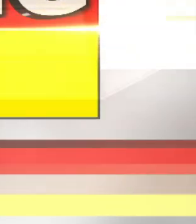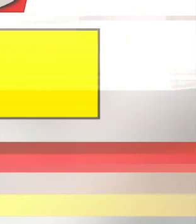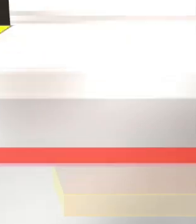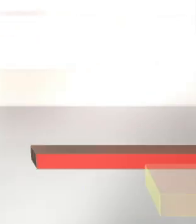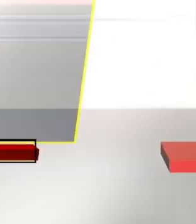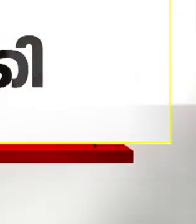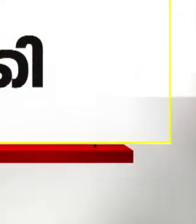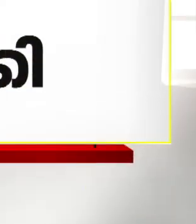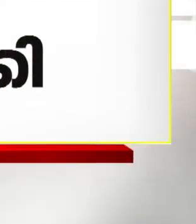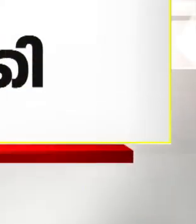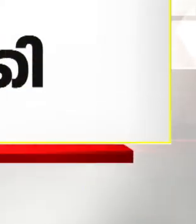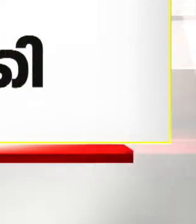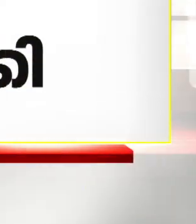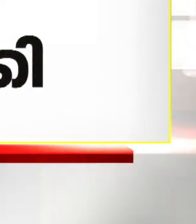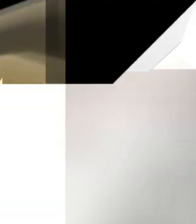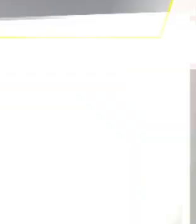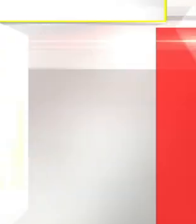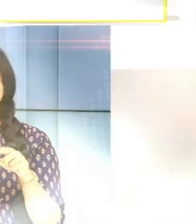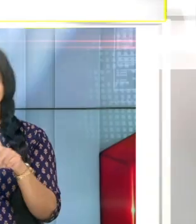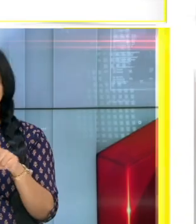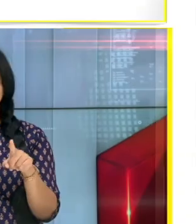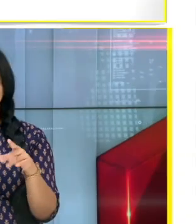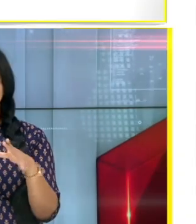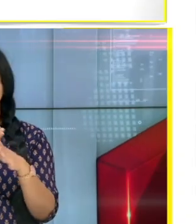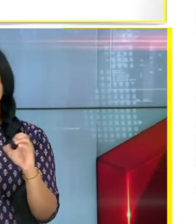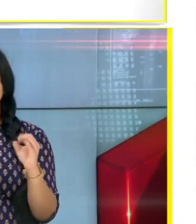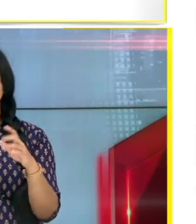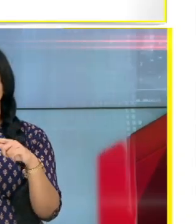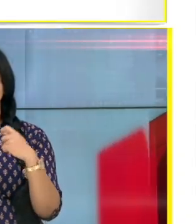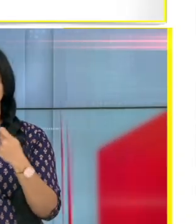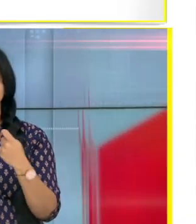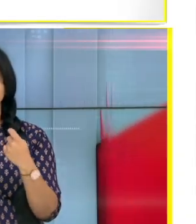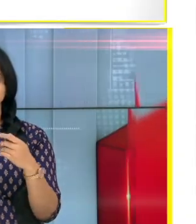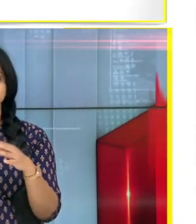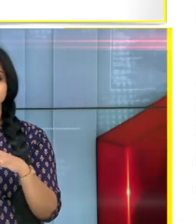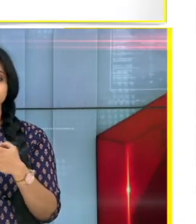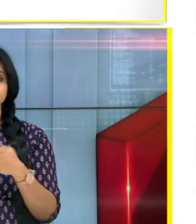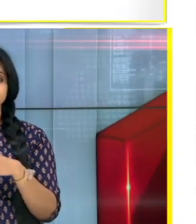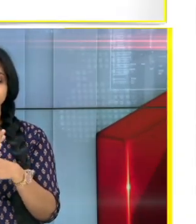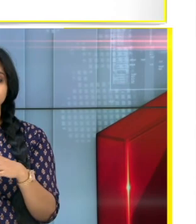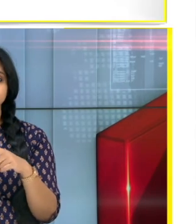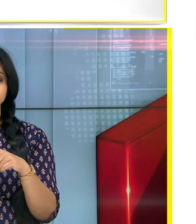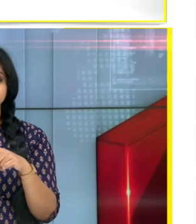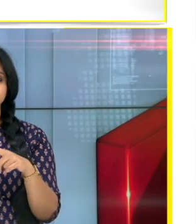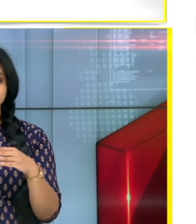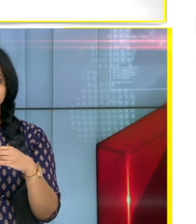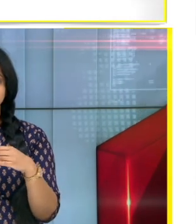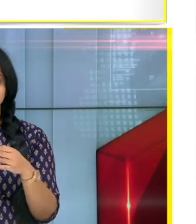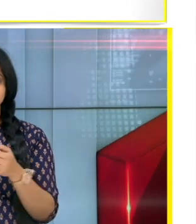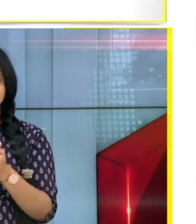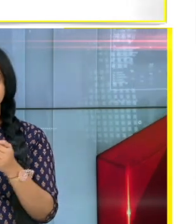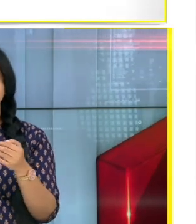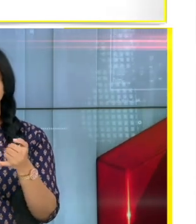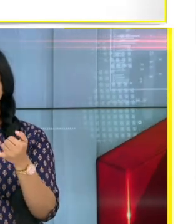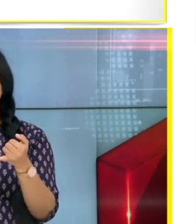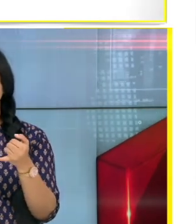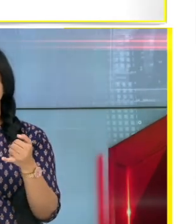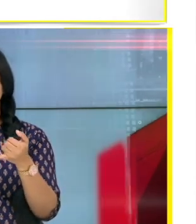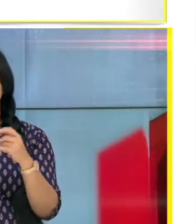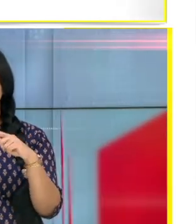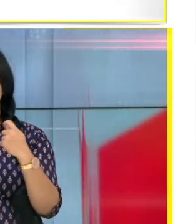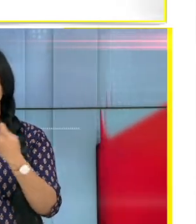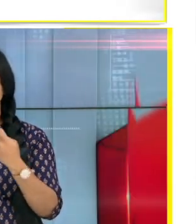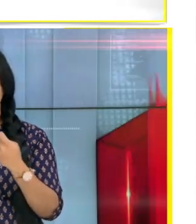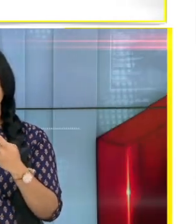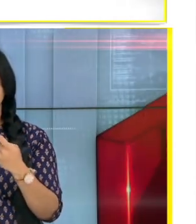ഒപ്പിടാൻ സമ്മതിച്ചതിനാൽ സമിതിക്ക് പ്രവർത്തനം തുടങ്ങാനുമായില്ല. തുടർന്നാണ് സിസ തോമസ് ഈ സിൻഡിക്കേറ്റിന്റെ തീരുമാനവും അതോടൊപ്പം തന്നെ തന്റെ